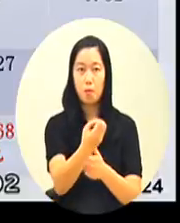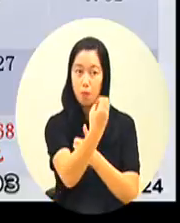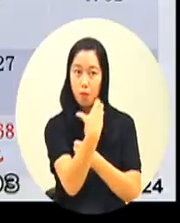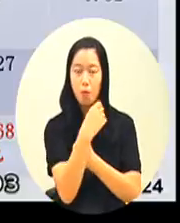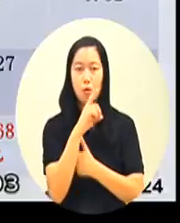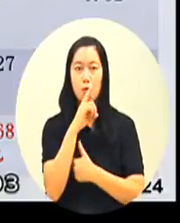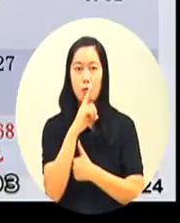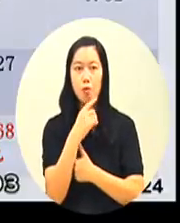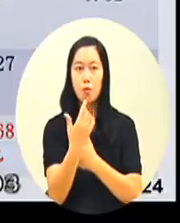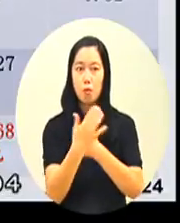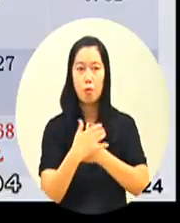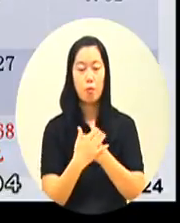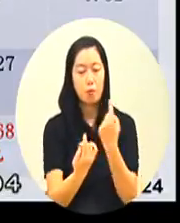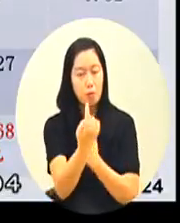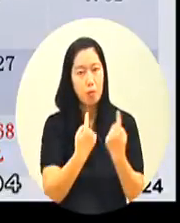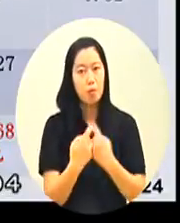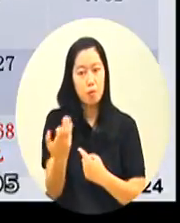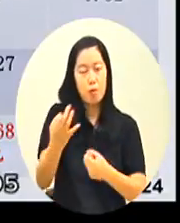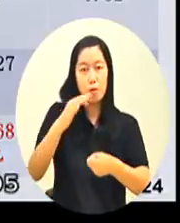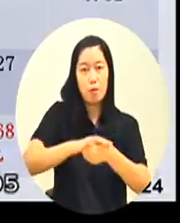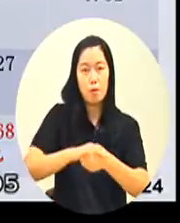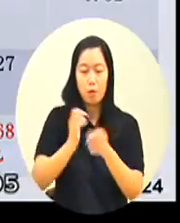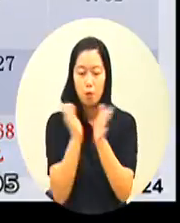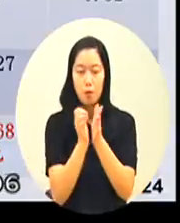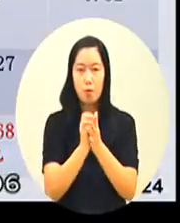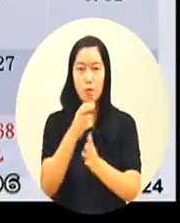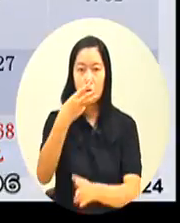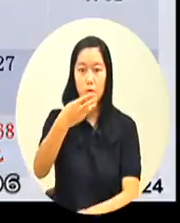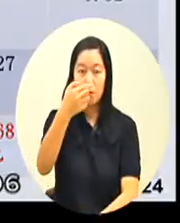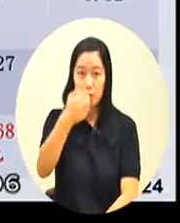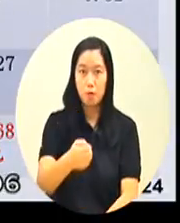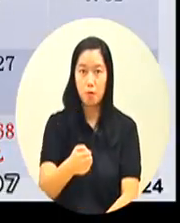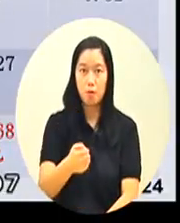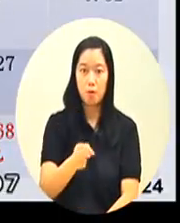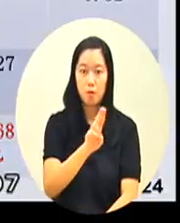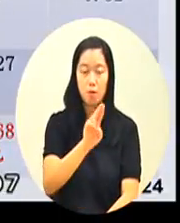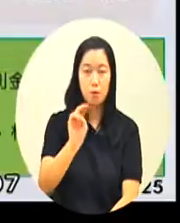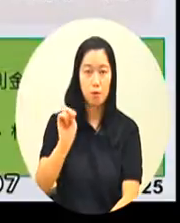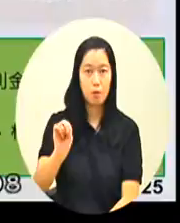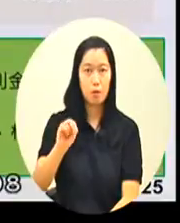促参奖励金有将近3亿元，有 2.95 亿元。